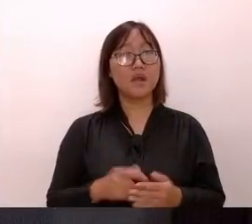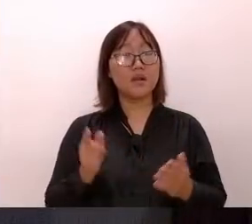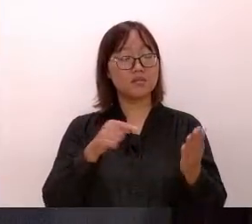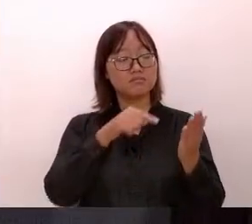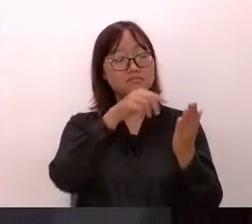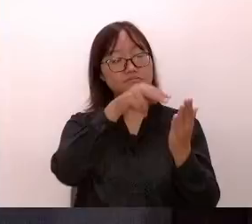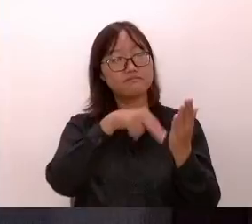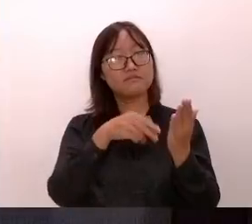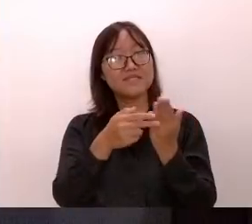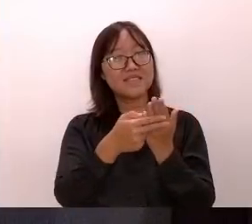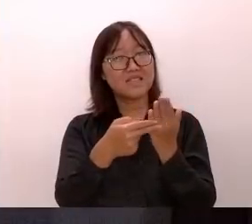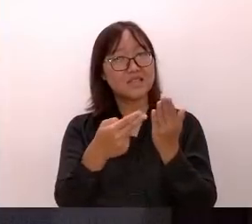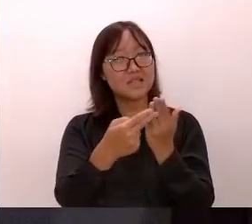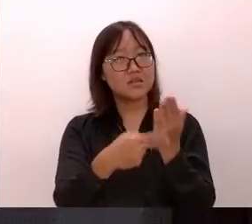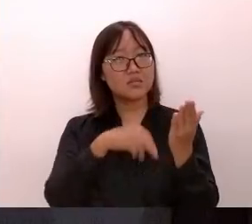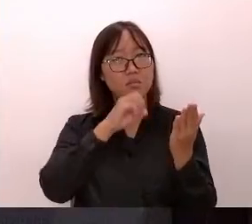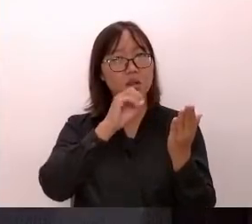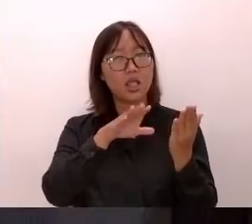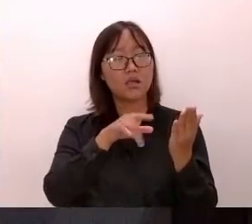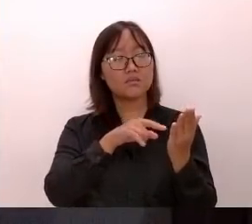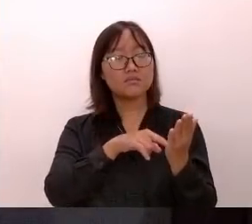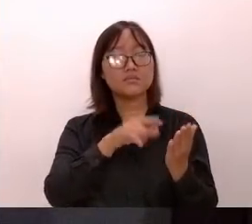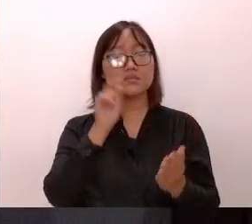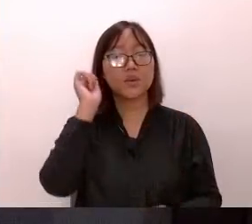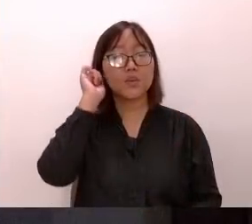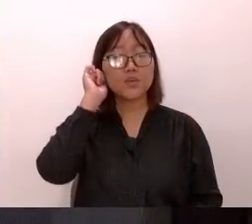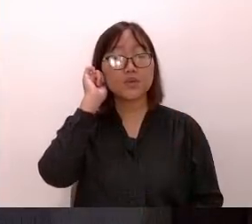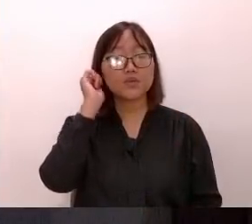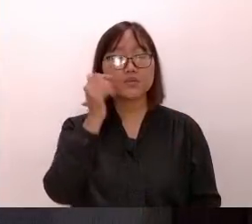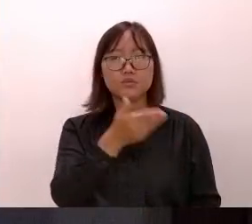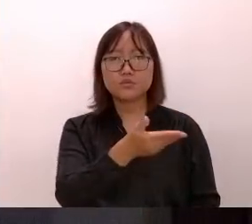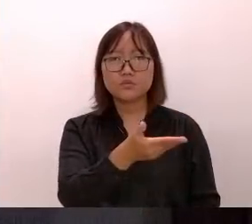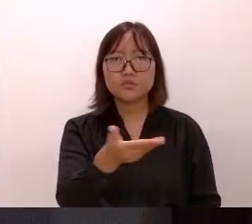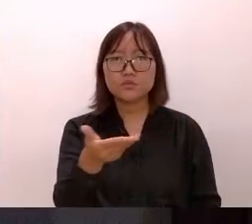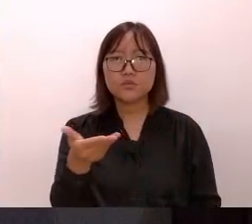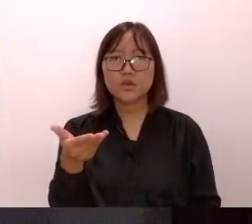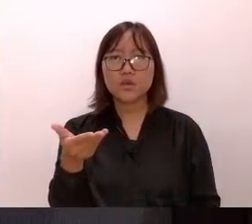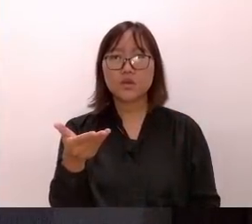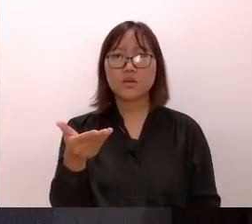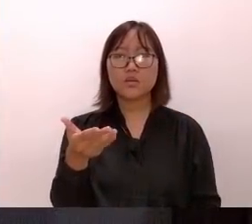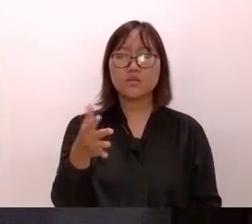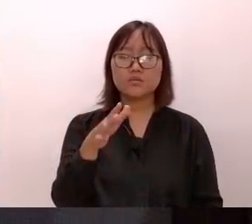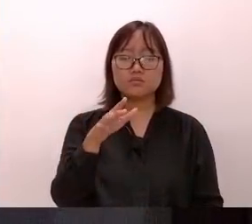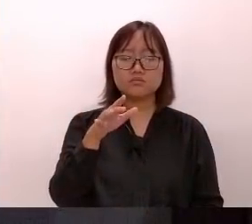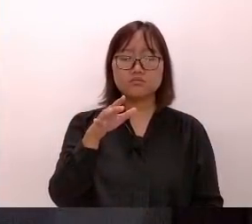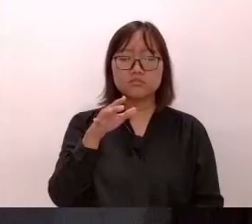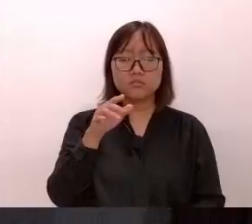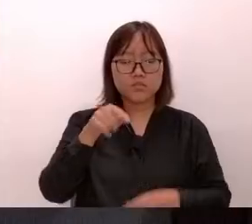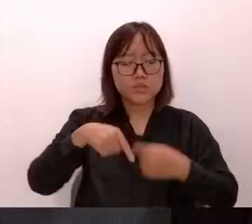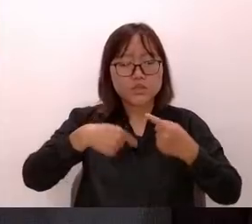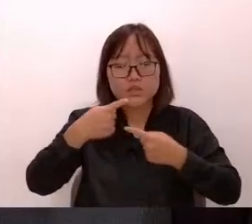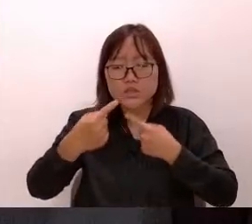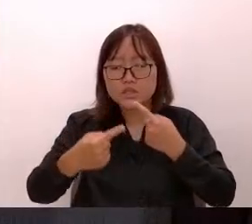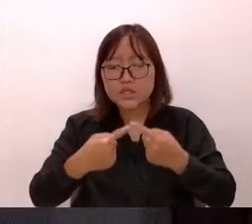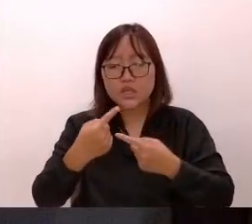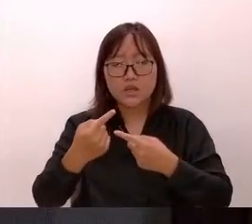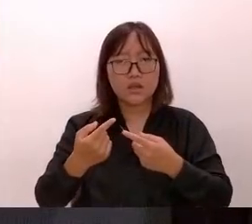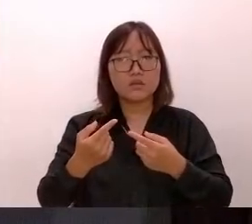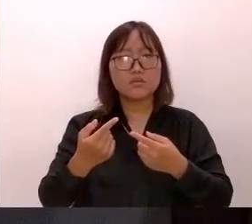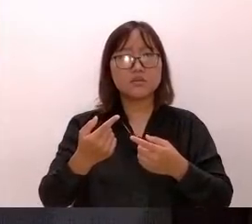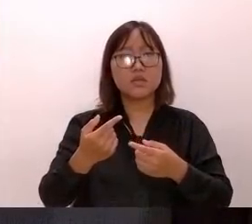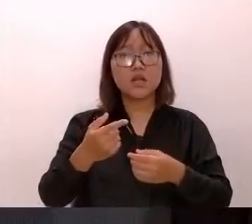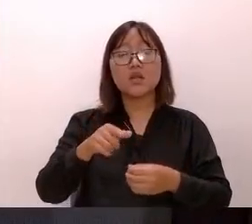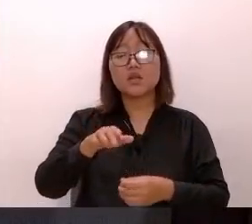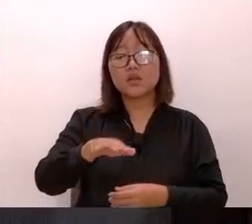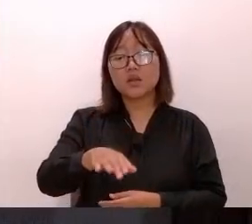kepada dunia tentang kerahiman ku yang tak terselami aku ingin agar pesta kerahiman ini